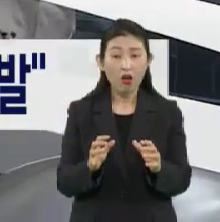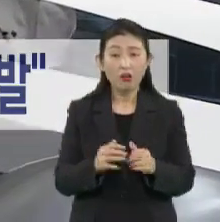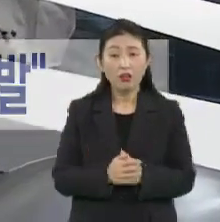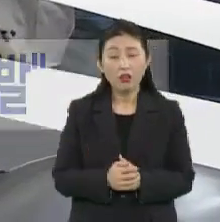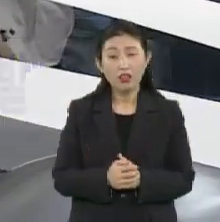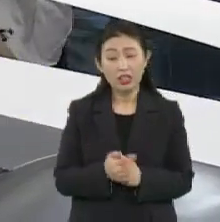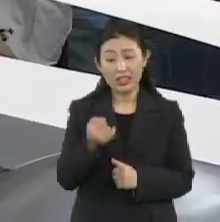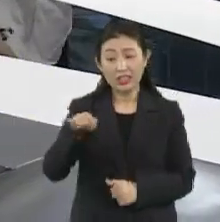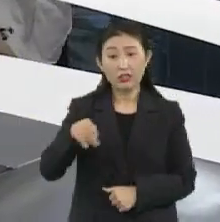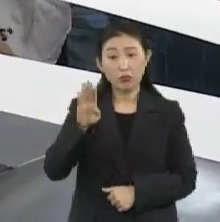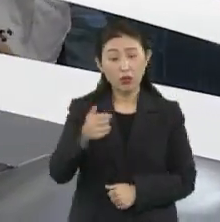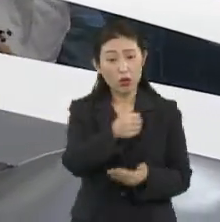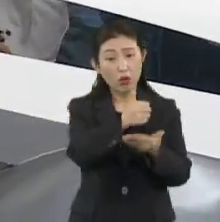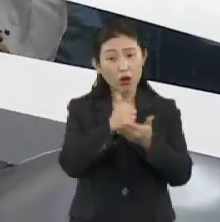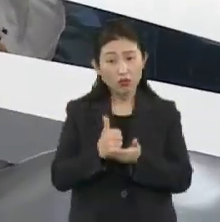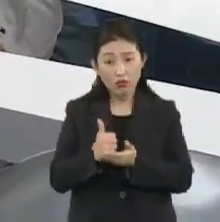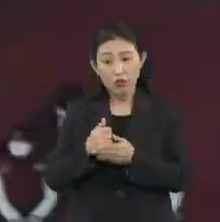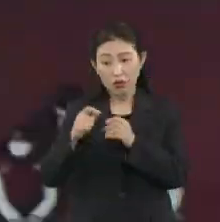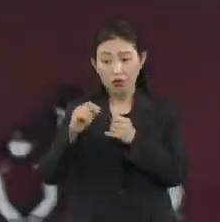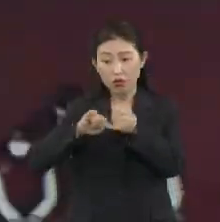출연해 확실하게 약속했습니다.